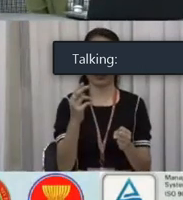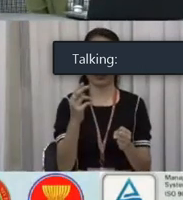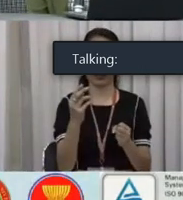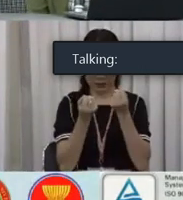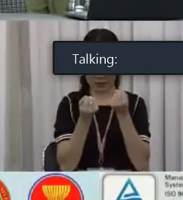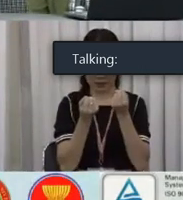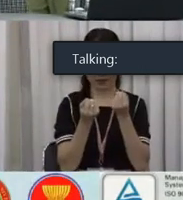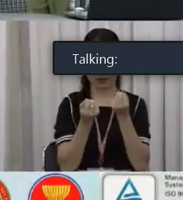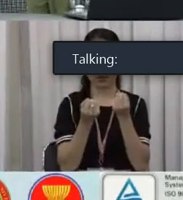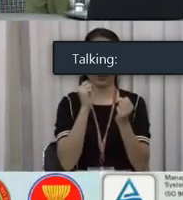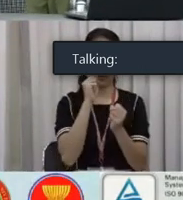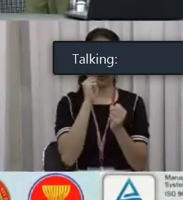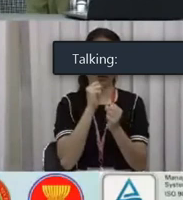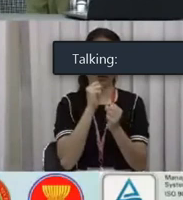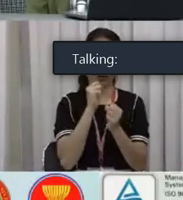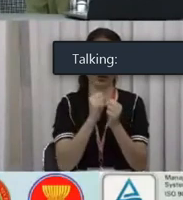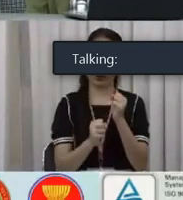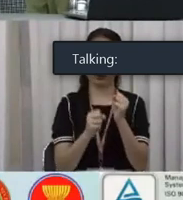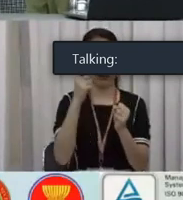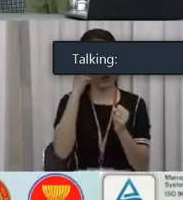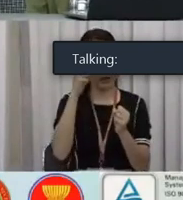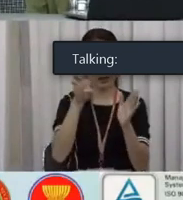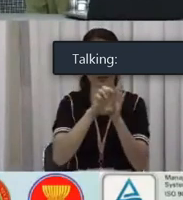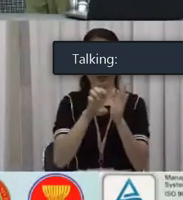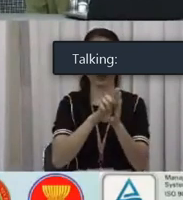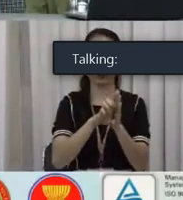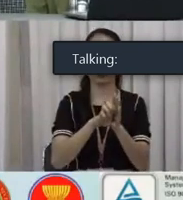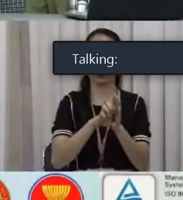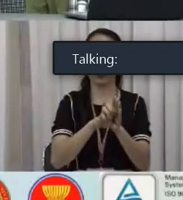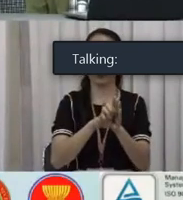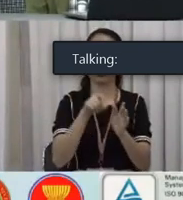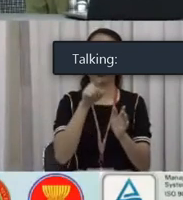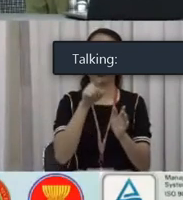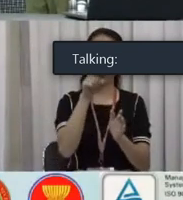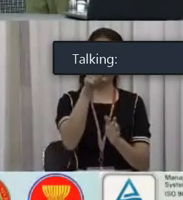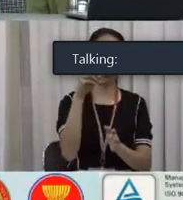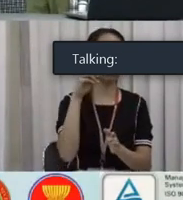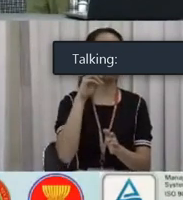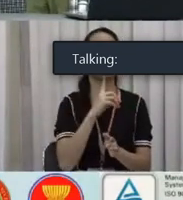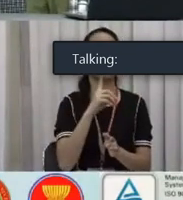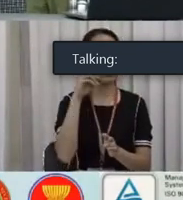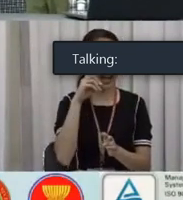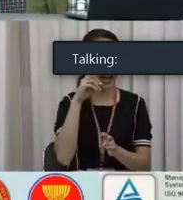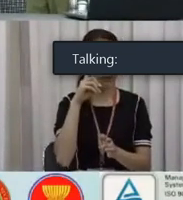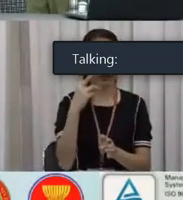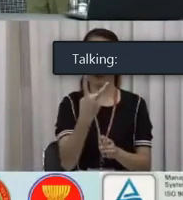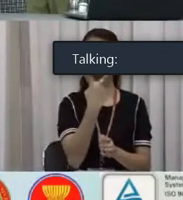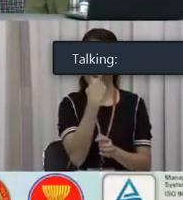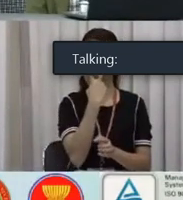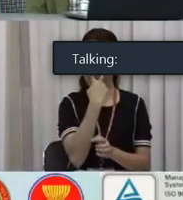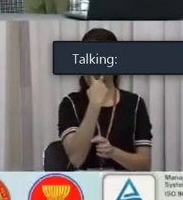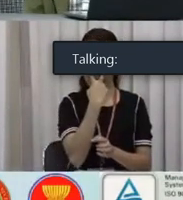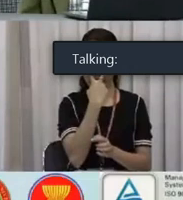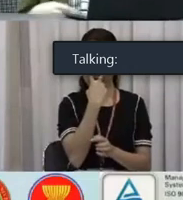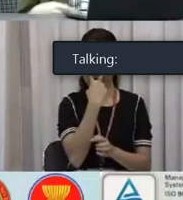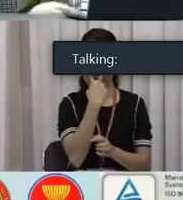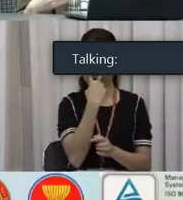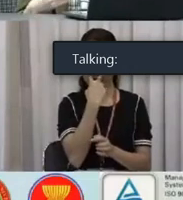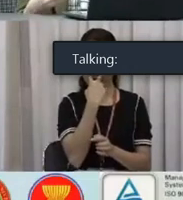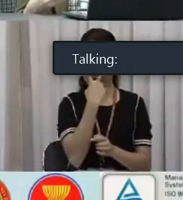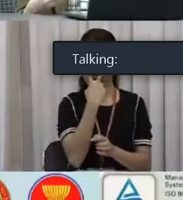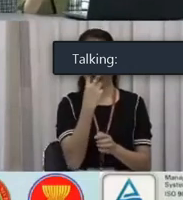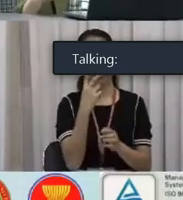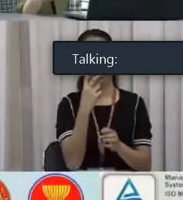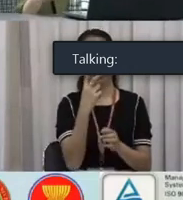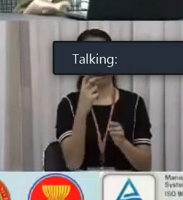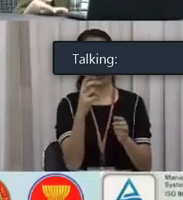mga maka-benefit ani? So kanang mga PWD, kanang makabantay mo anang sa malls nga naay magmasahe ng mga buta or